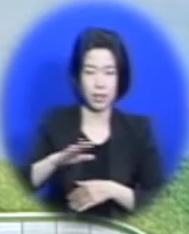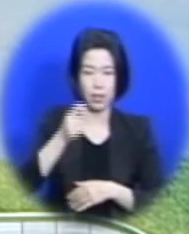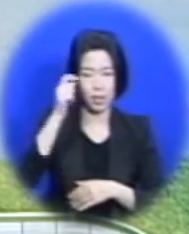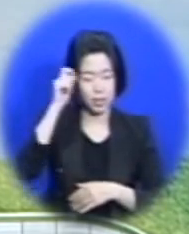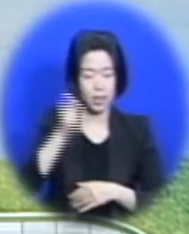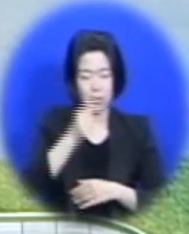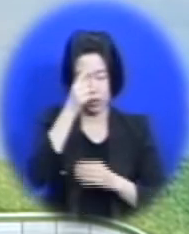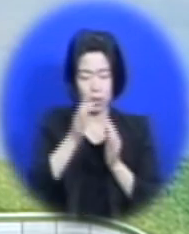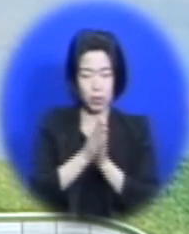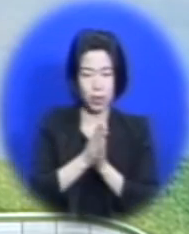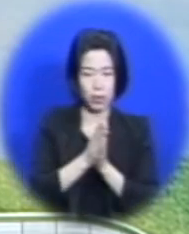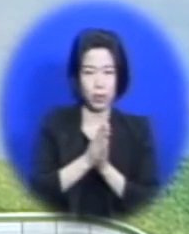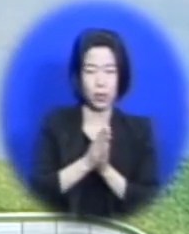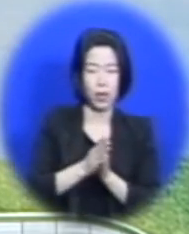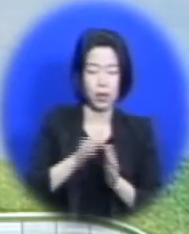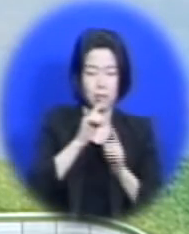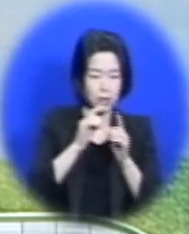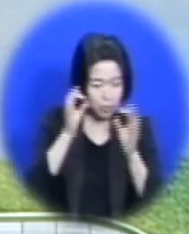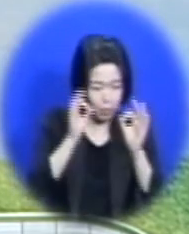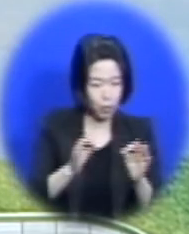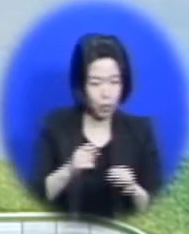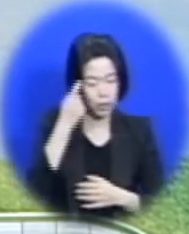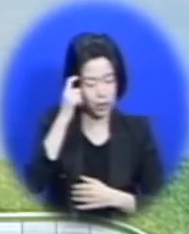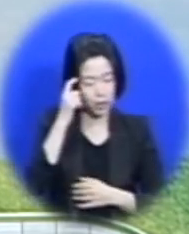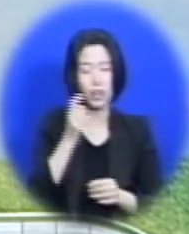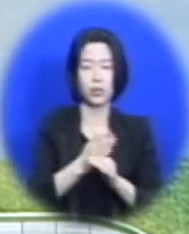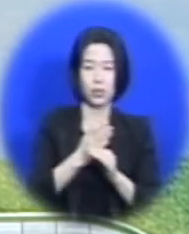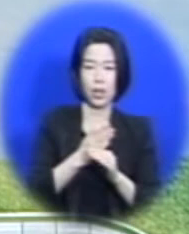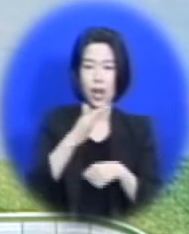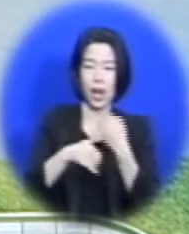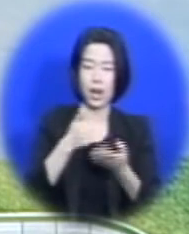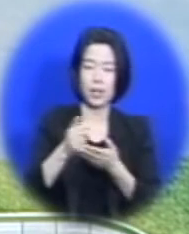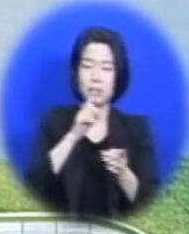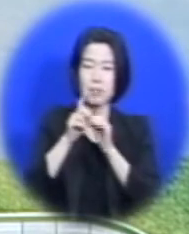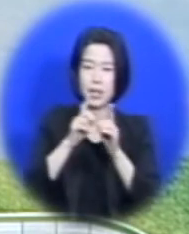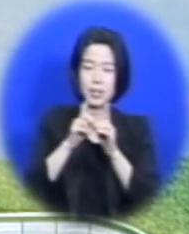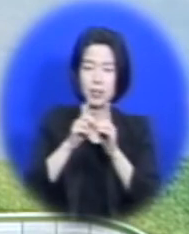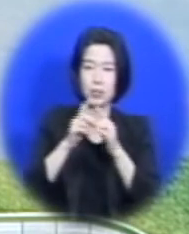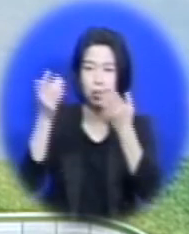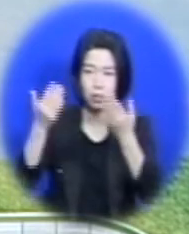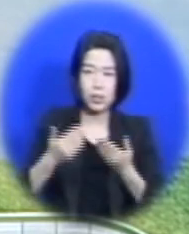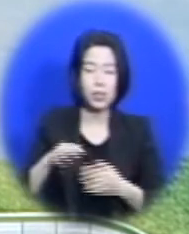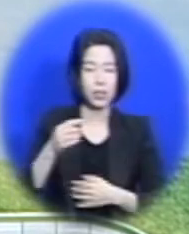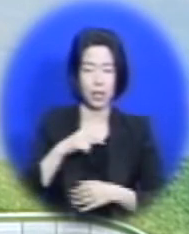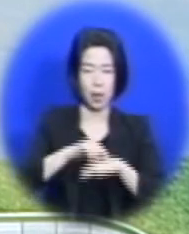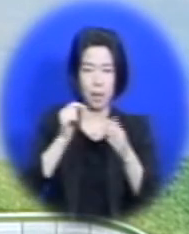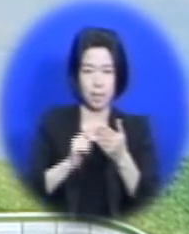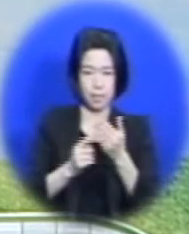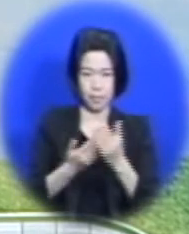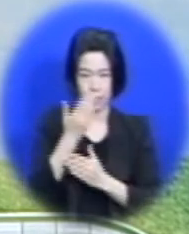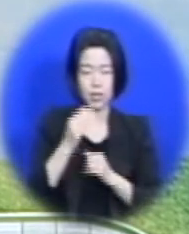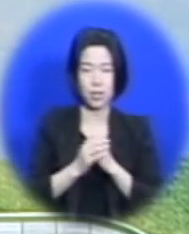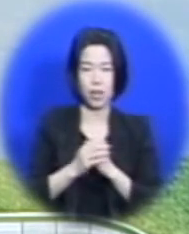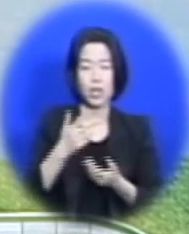하면서 묵상하는 중에 하나님의 말씀을 들려달라는 기도가 마음에 일어나더라. 저는 주님이